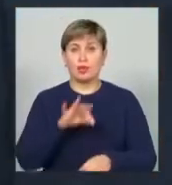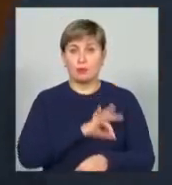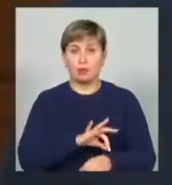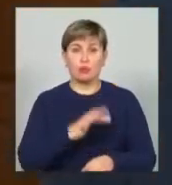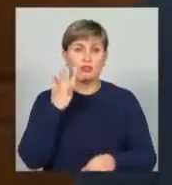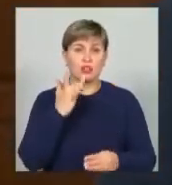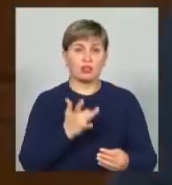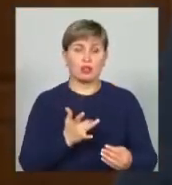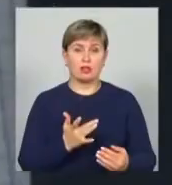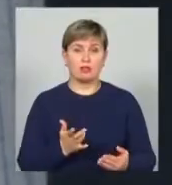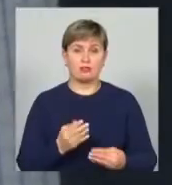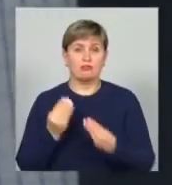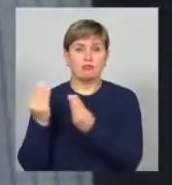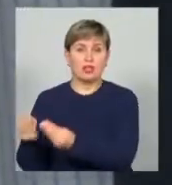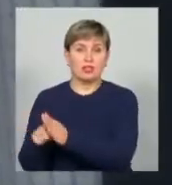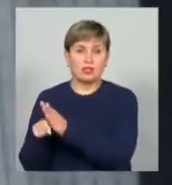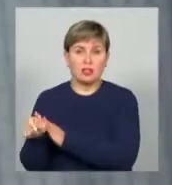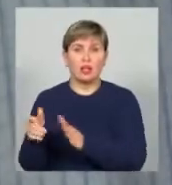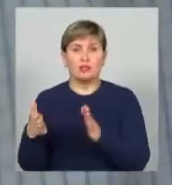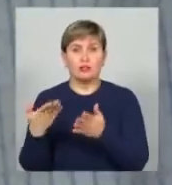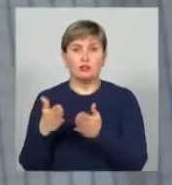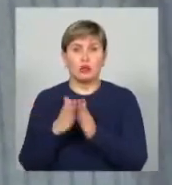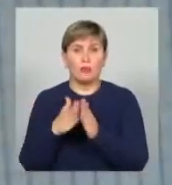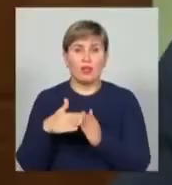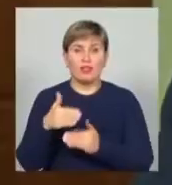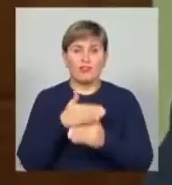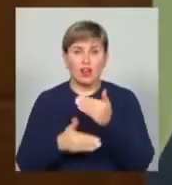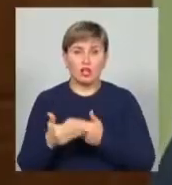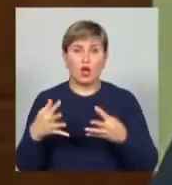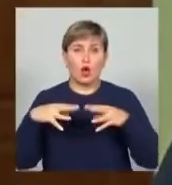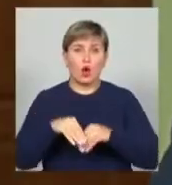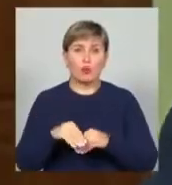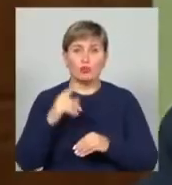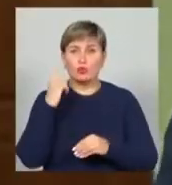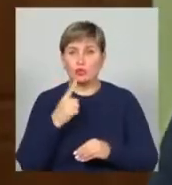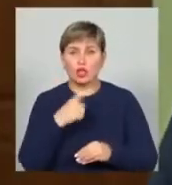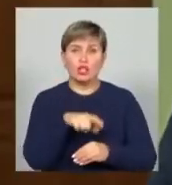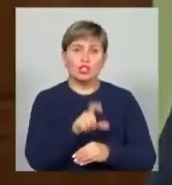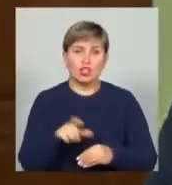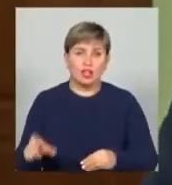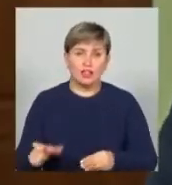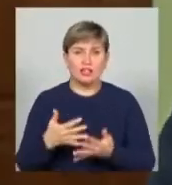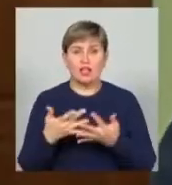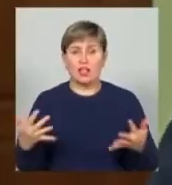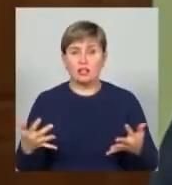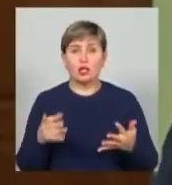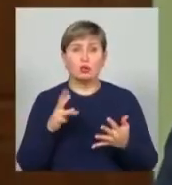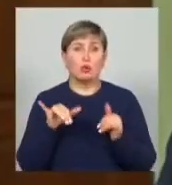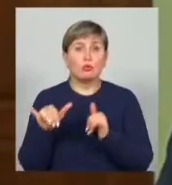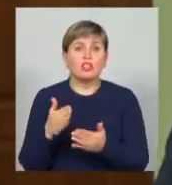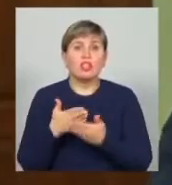дают домам инвалидов, обществу глухих, человеческие ресурсы, производственные ресурсы. Но их у них